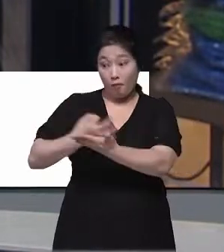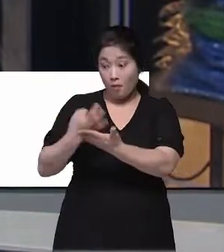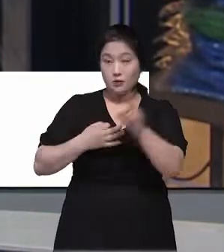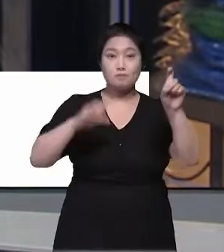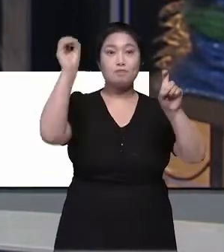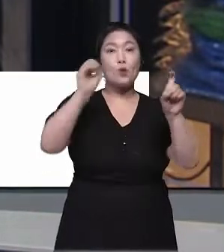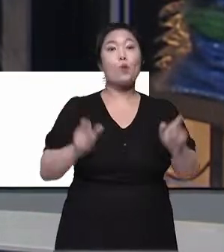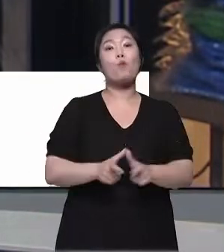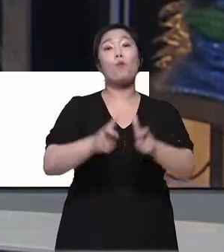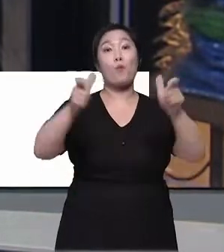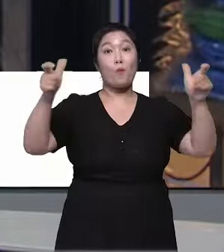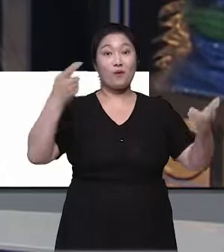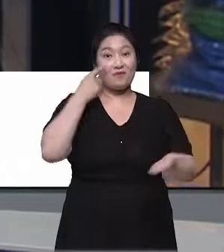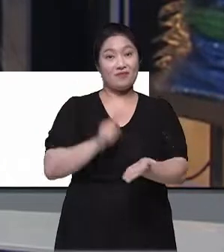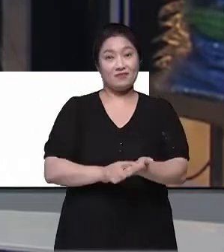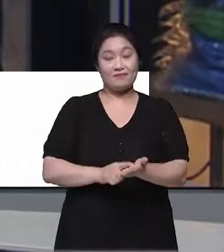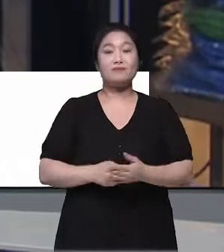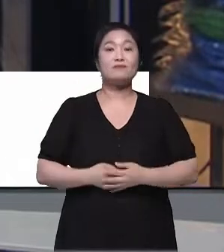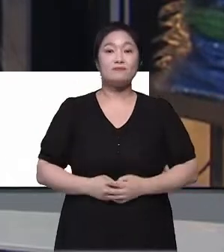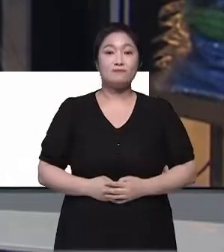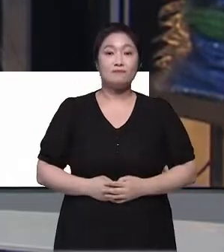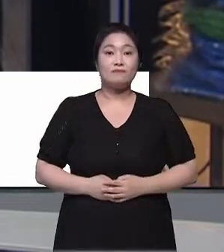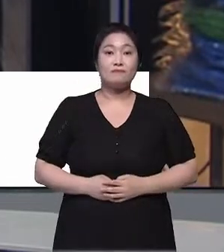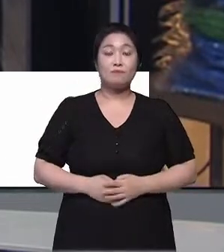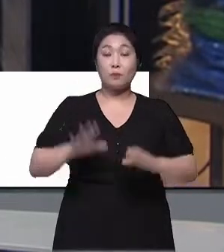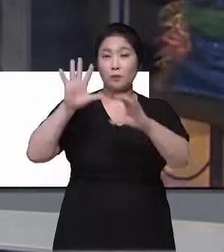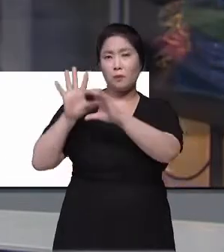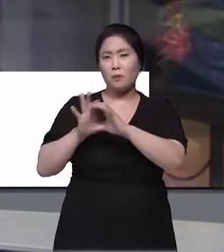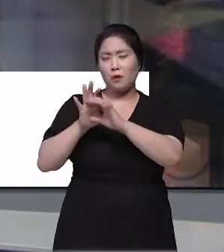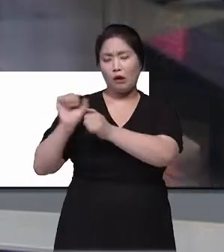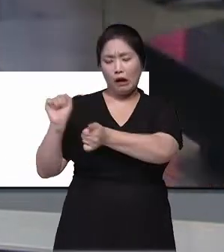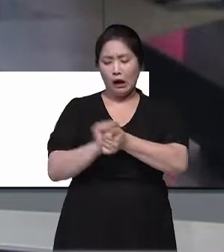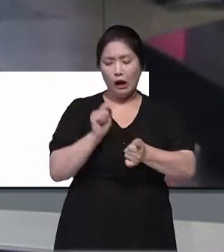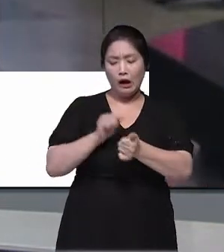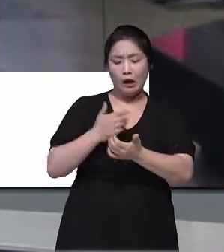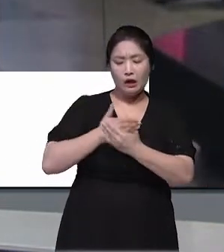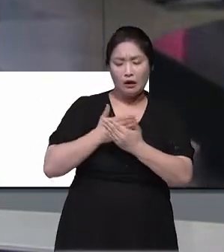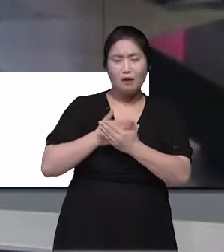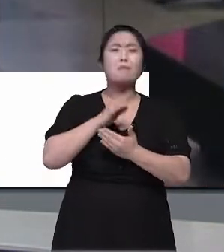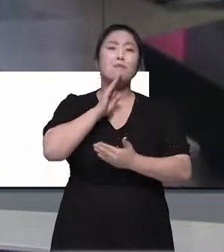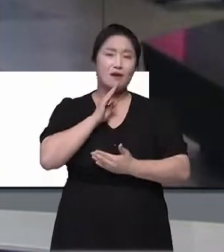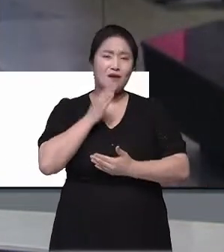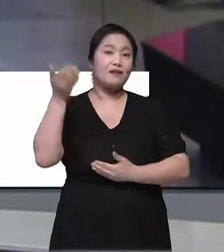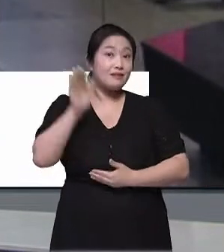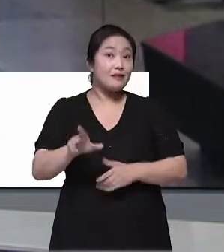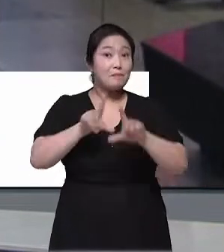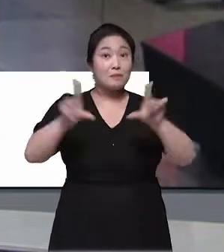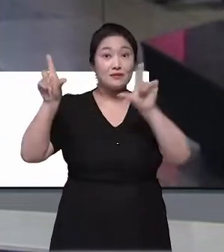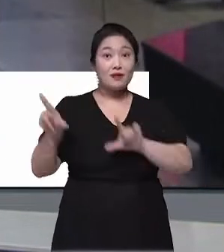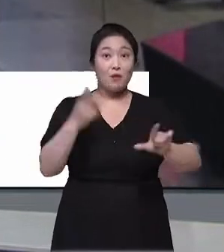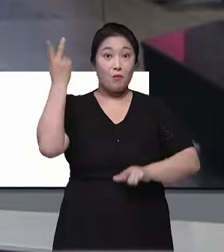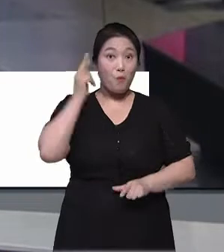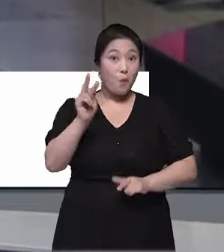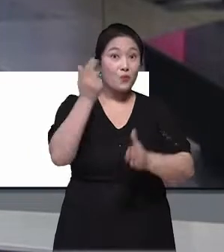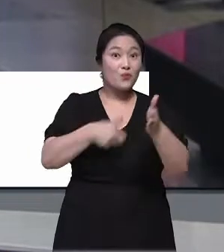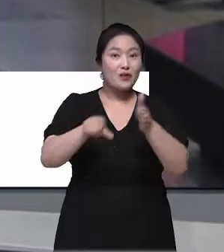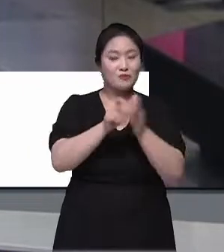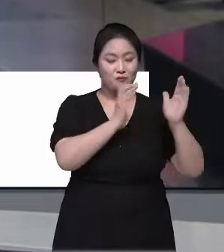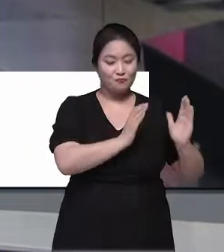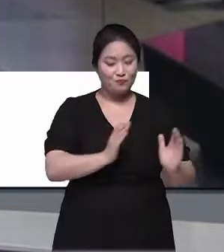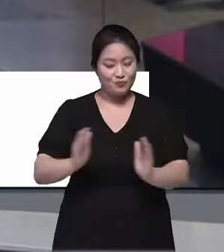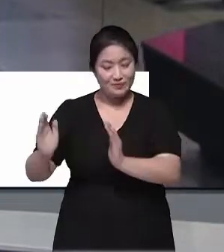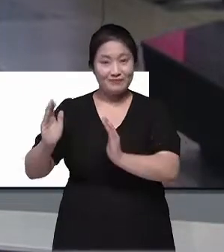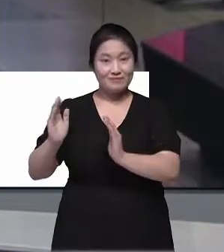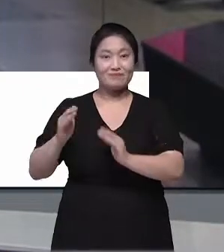10% 이상 늘어난 것으로 나타났습니다. 코로나 감염에 대한 불안감은 남아있지만 일상으로 돌아가기 위한